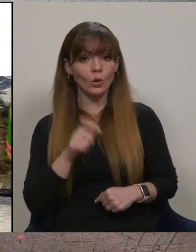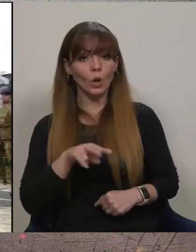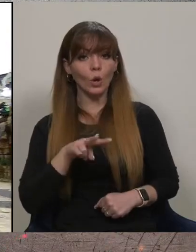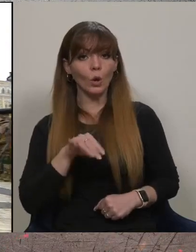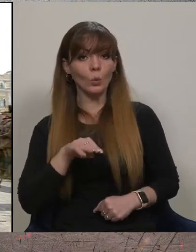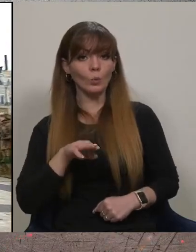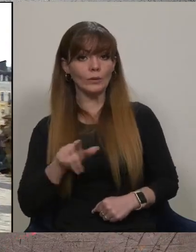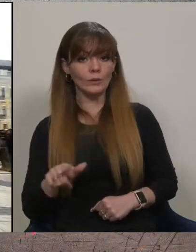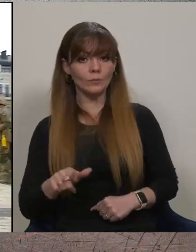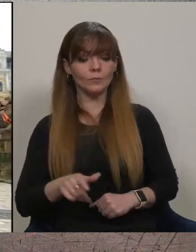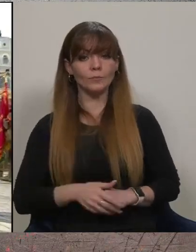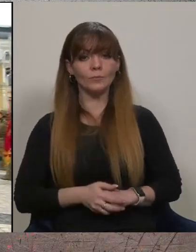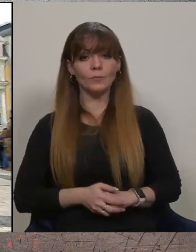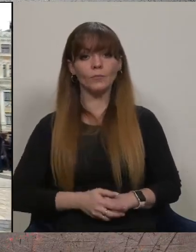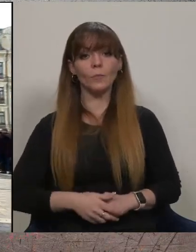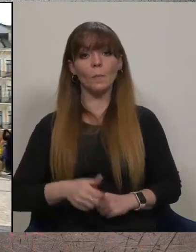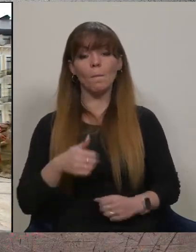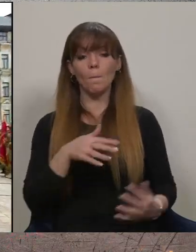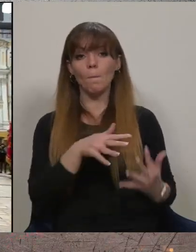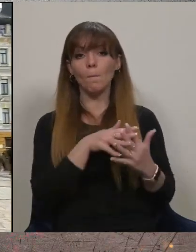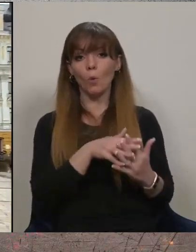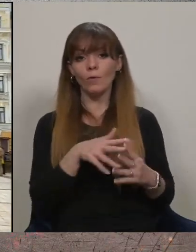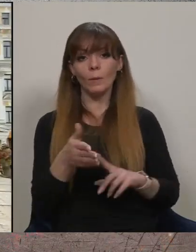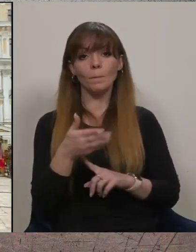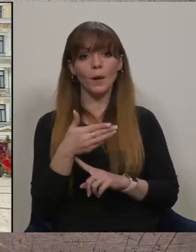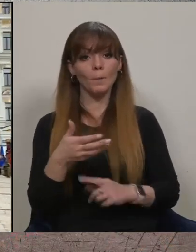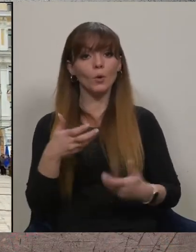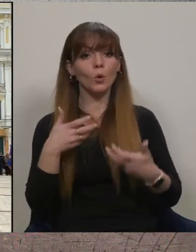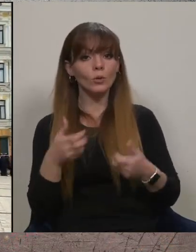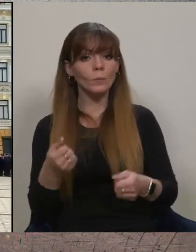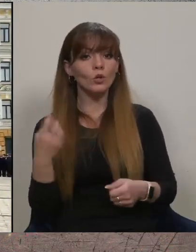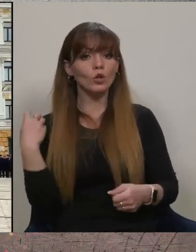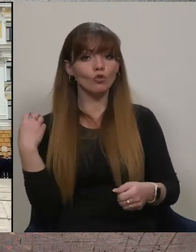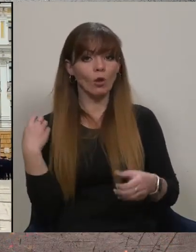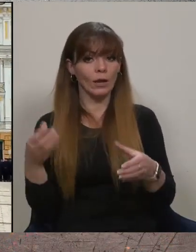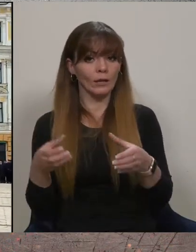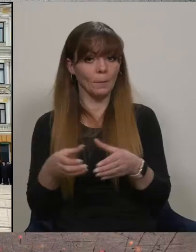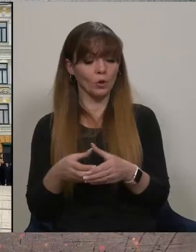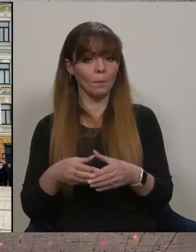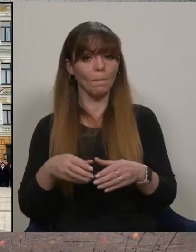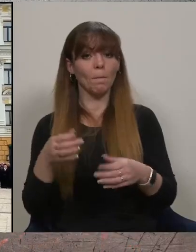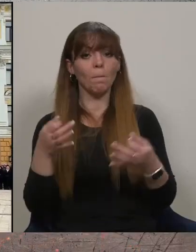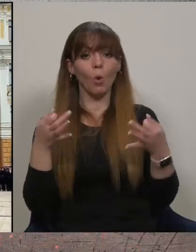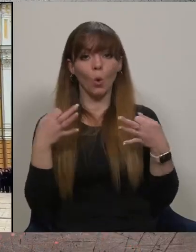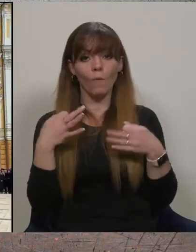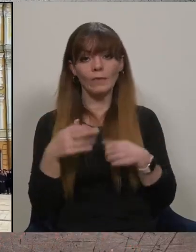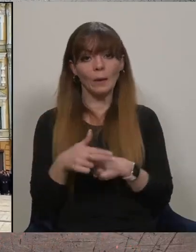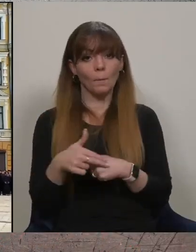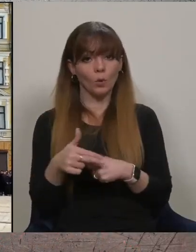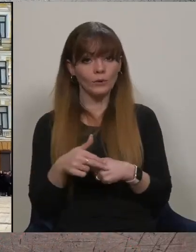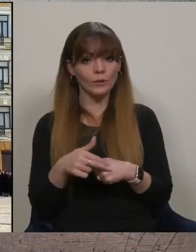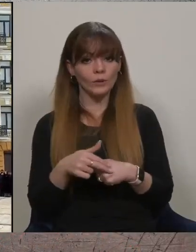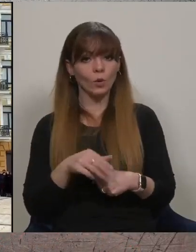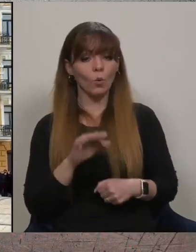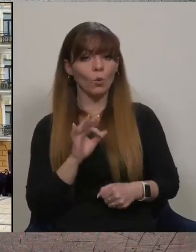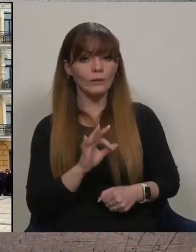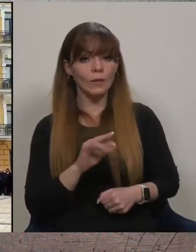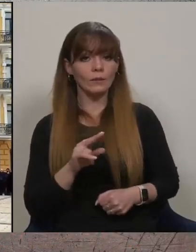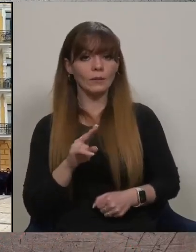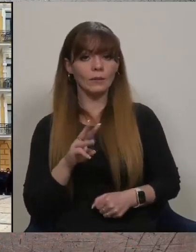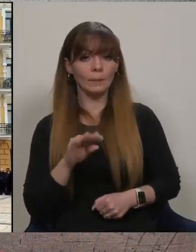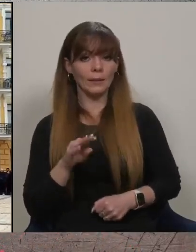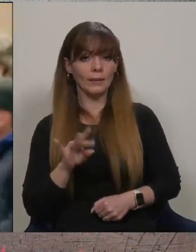«Лють». Бойовий прапор отримує начальник департаменту, полковник поліції Олександр